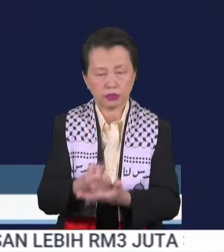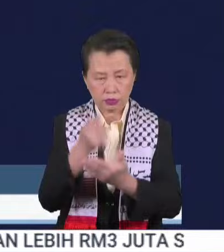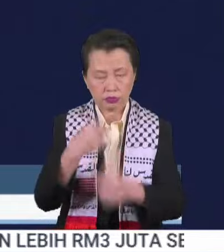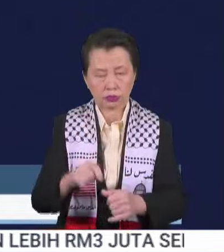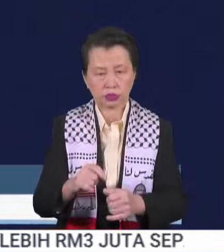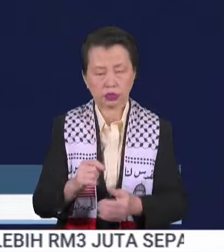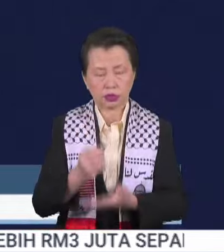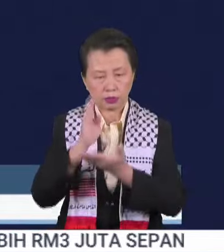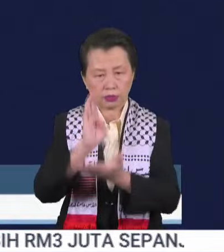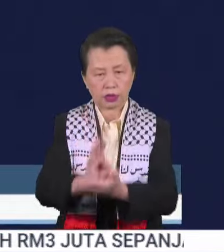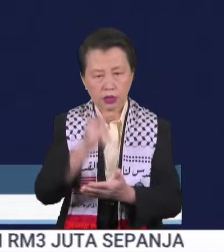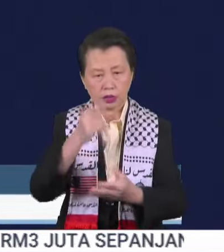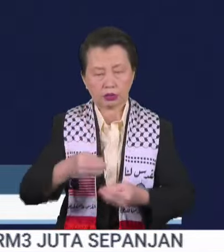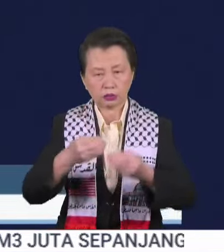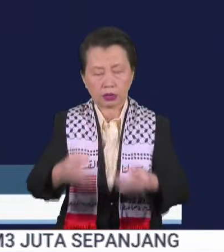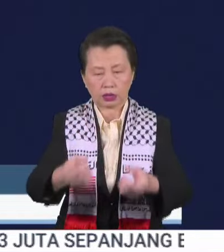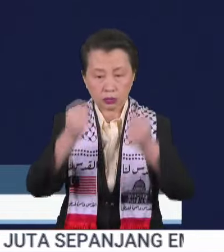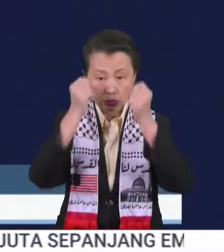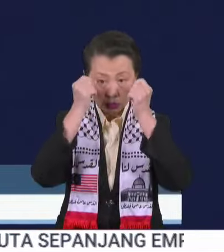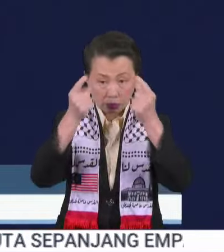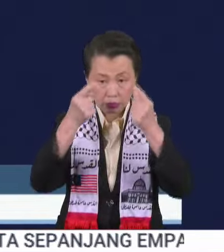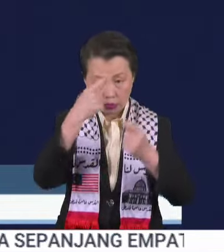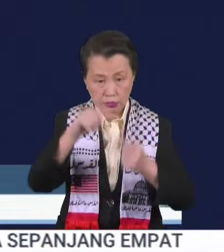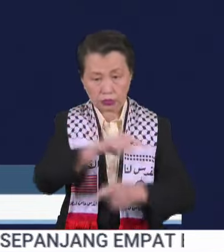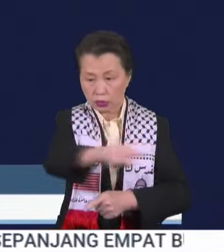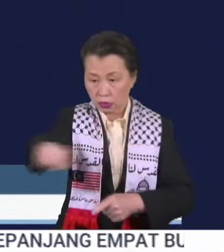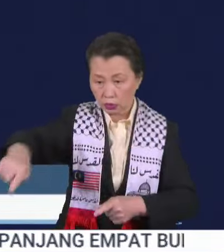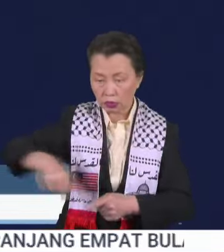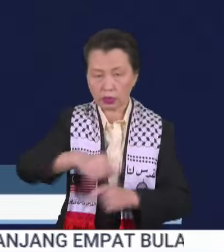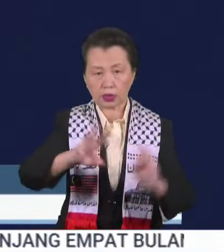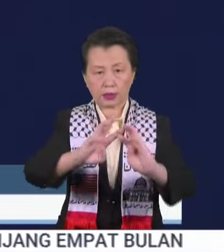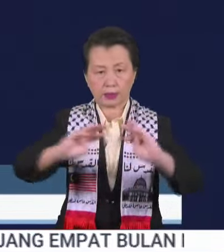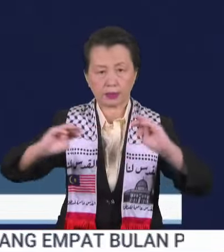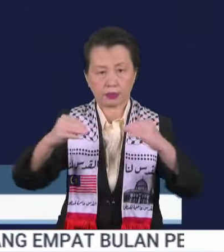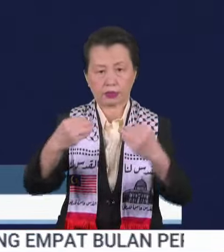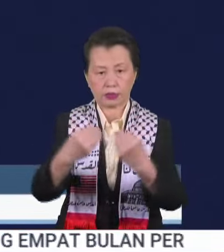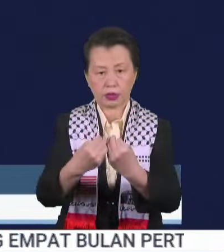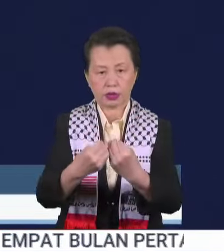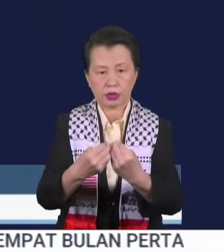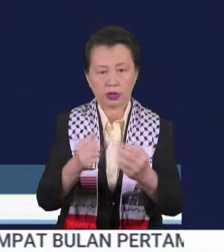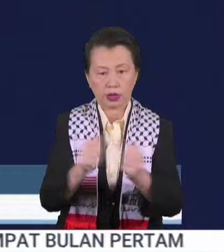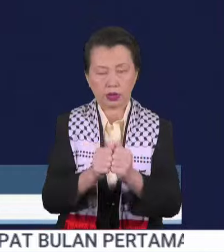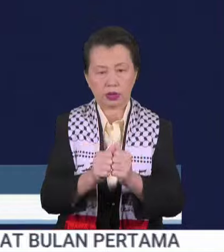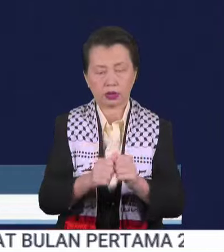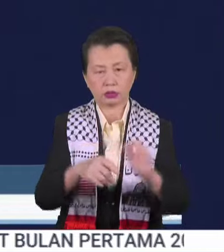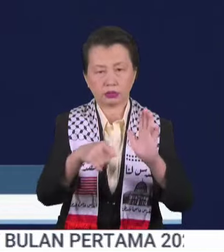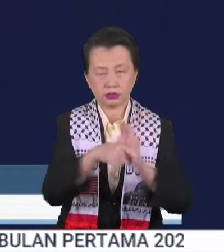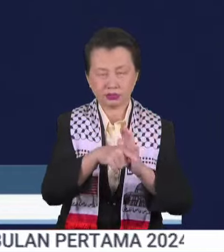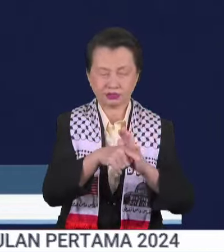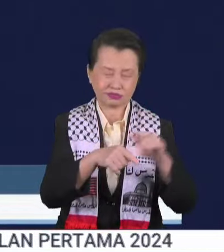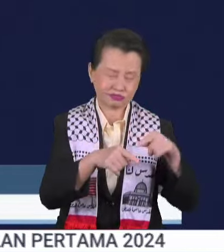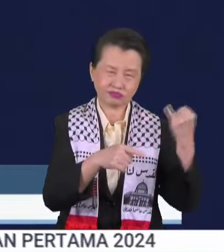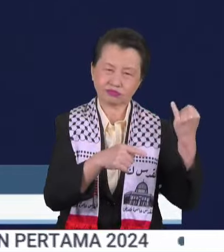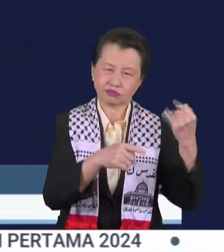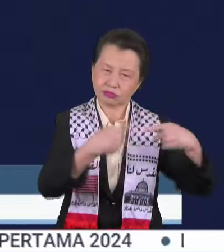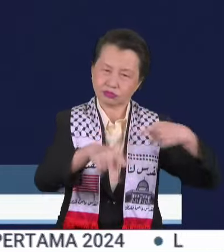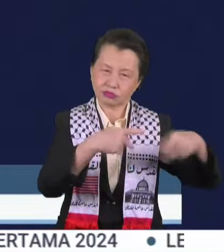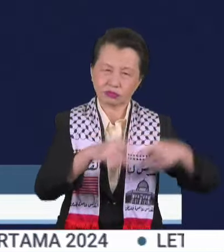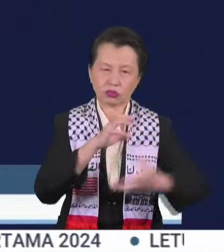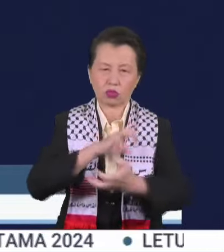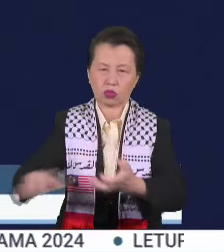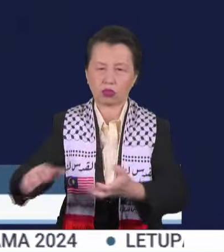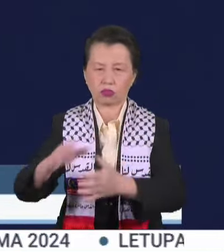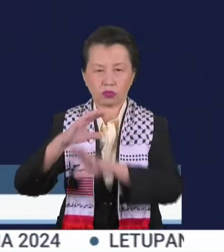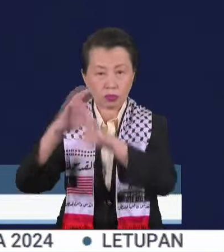untuk memberi kesedaran kepada masyarakat tentang impak negatif plastik terhadap alam semula